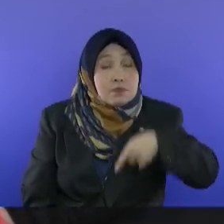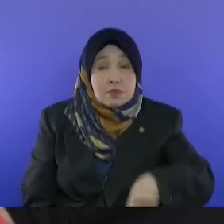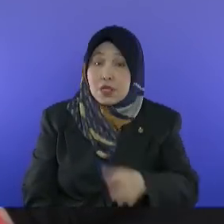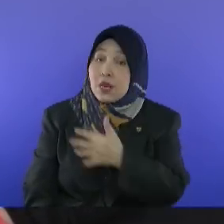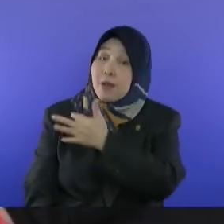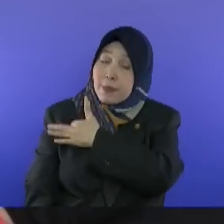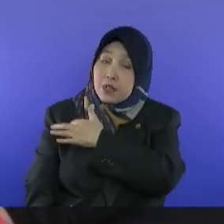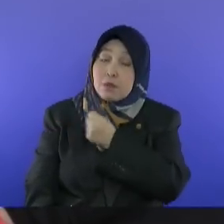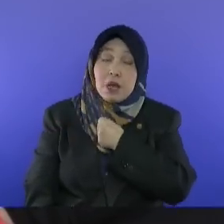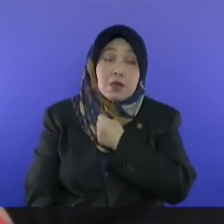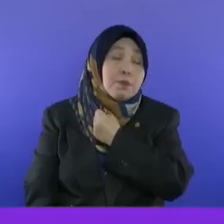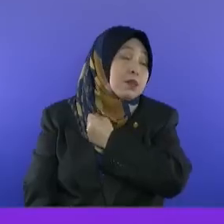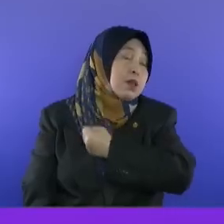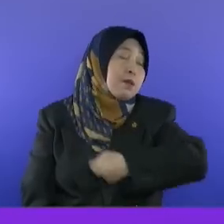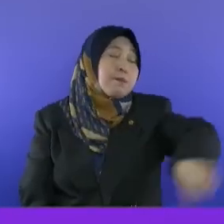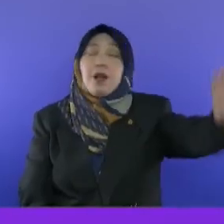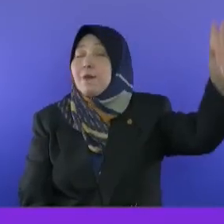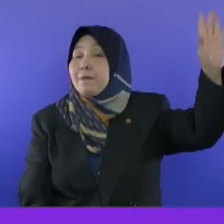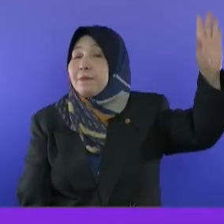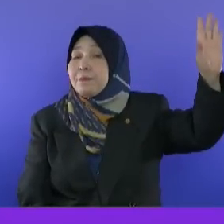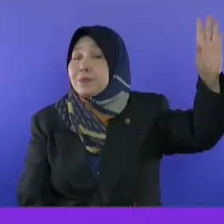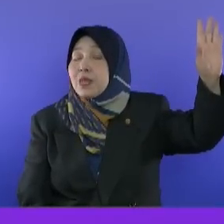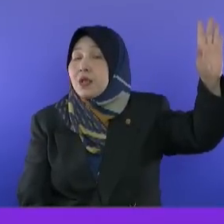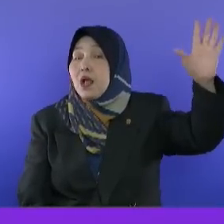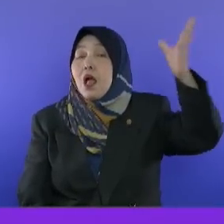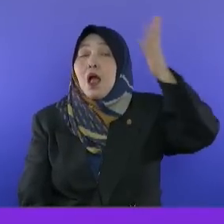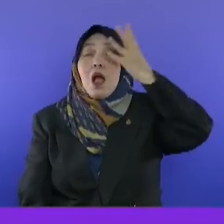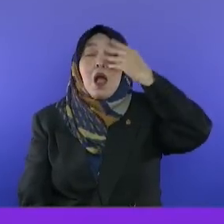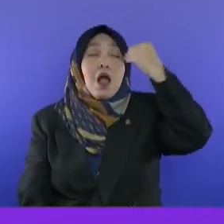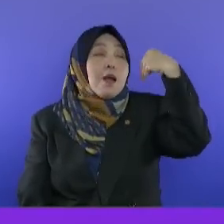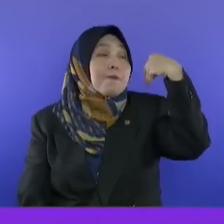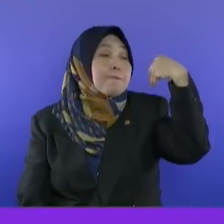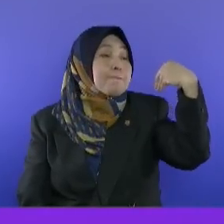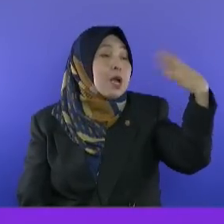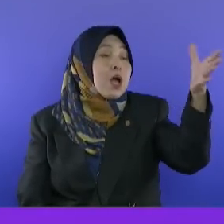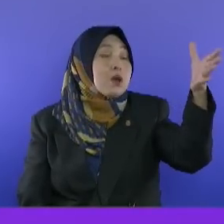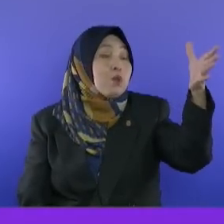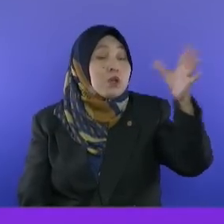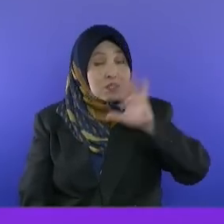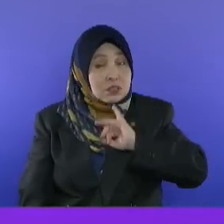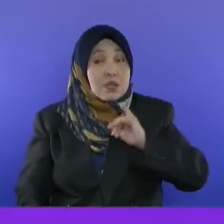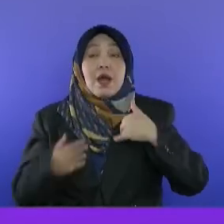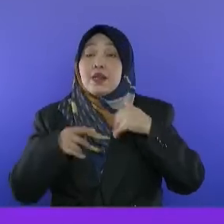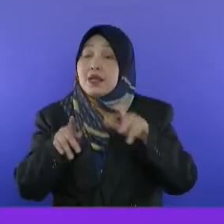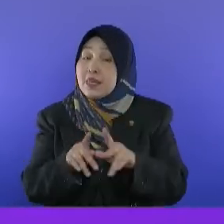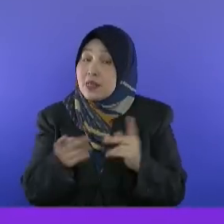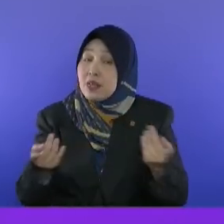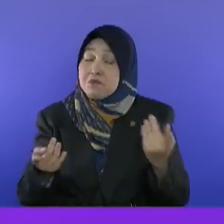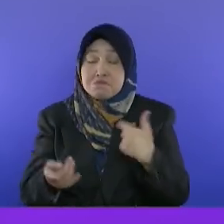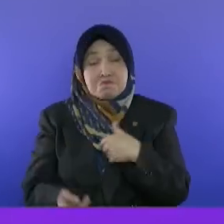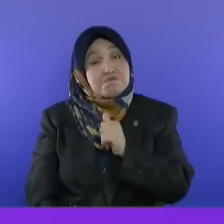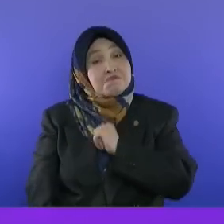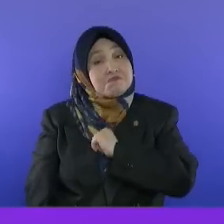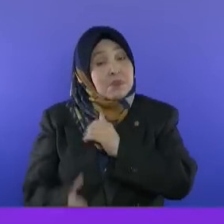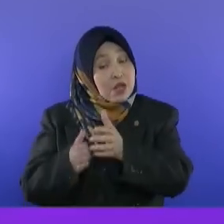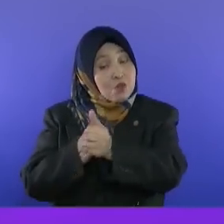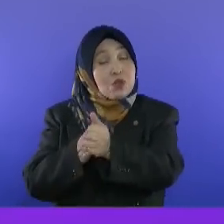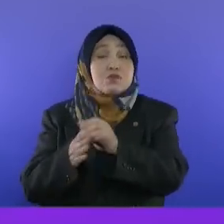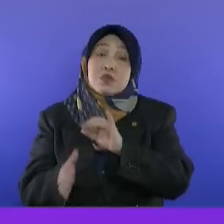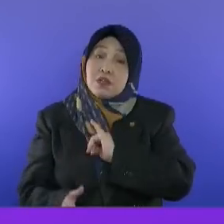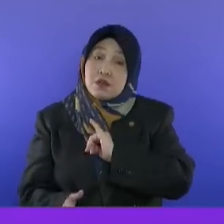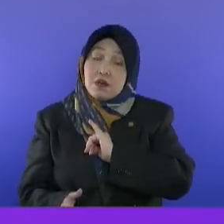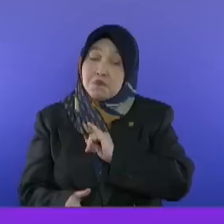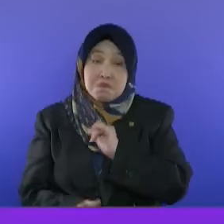tetap di Bali itu maksudnya saya ada kitab saya Yang Tersendiri panduan Saya